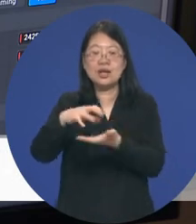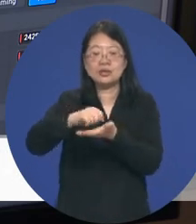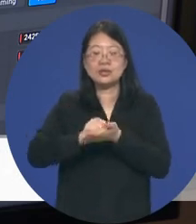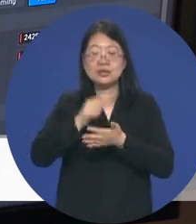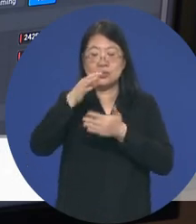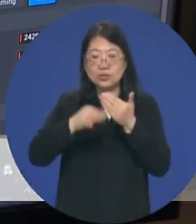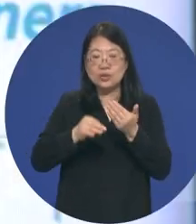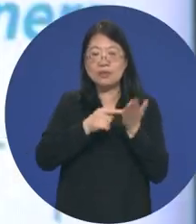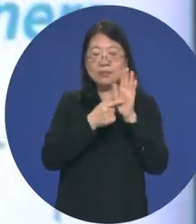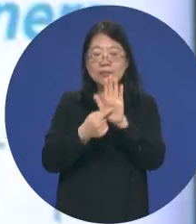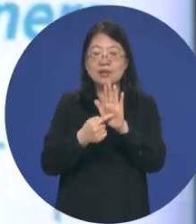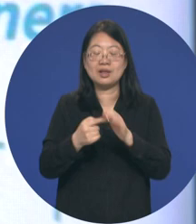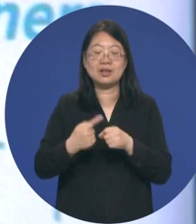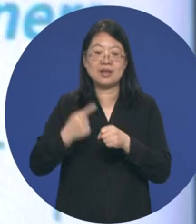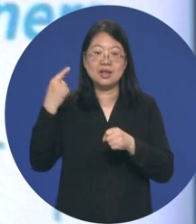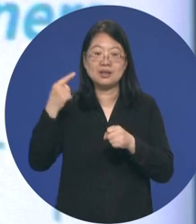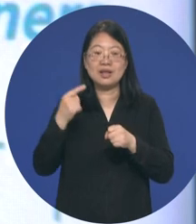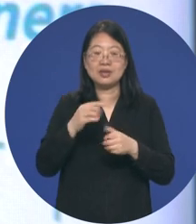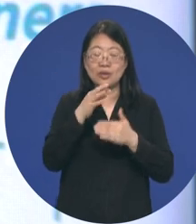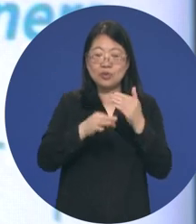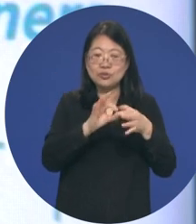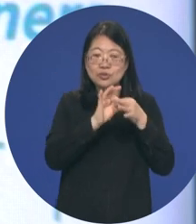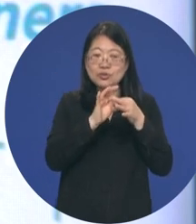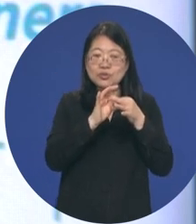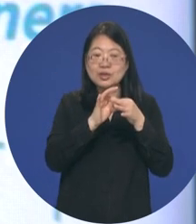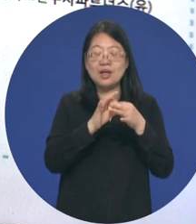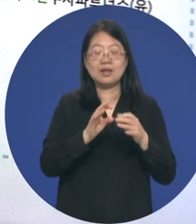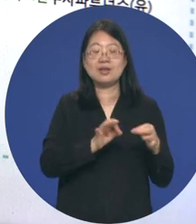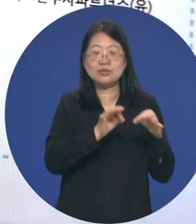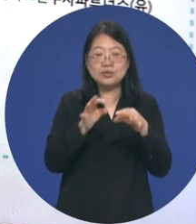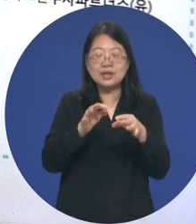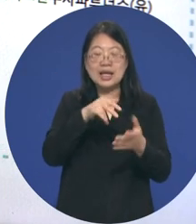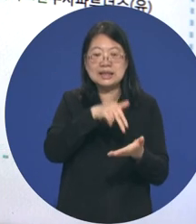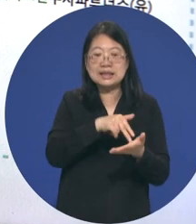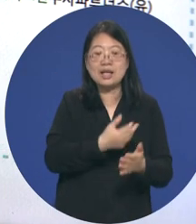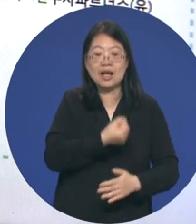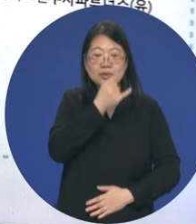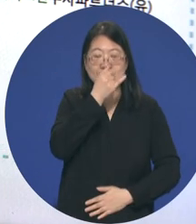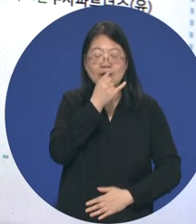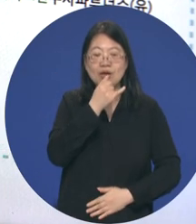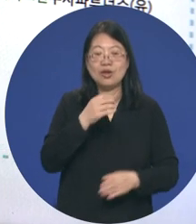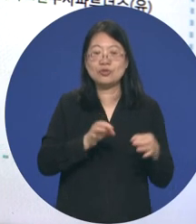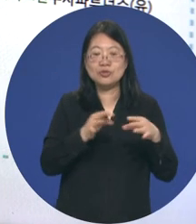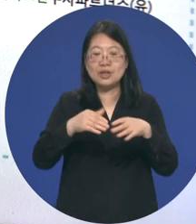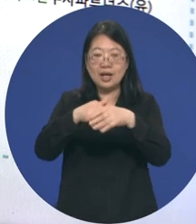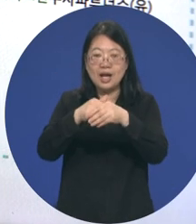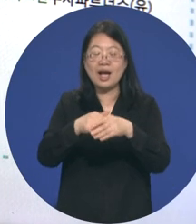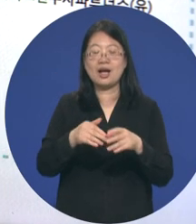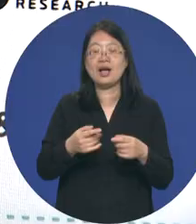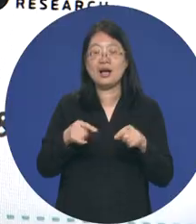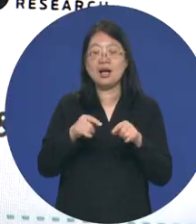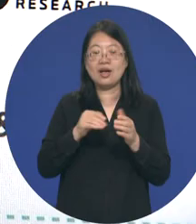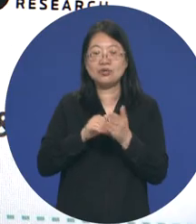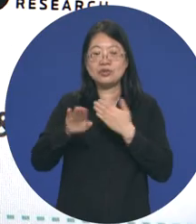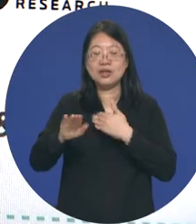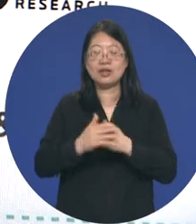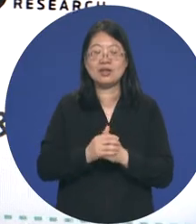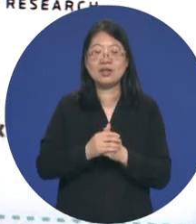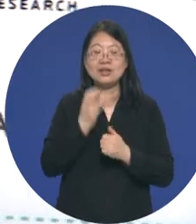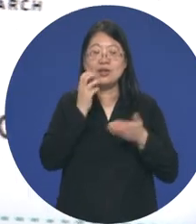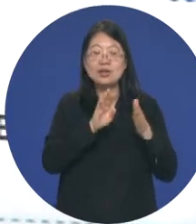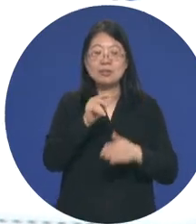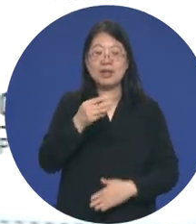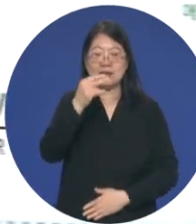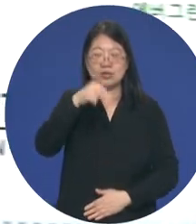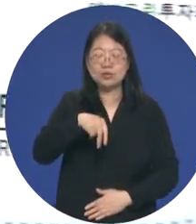선보입니다 지난해 콘텐츠 유망기업의 투자 의을 가진 투자 파트너사들과 업무 협을 맺고 경기 밸업